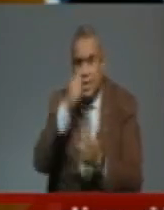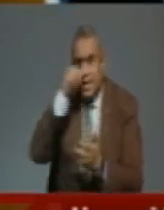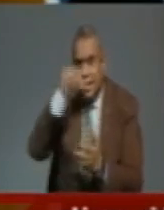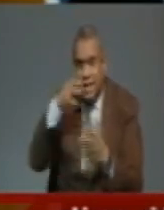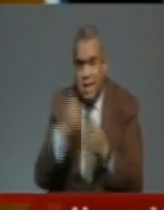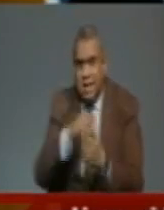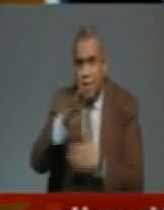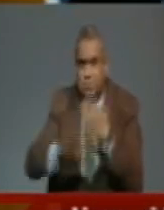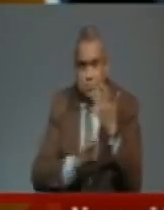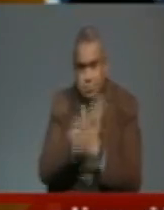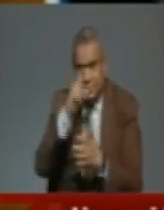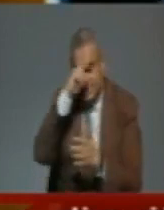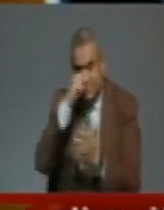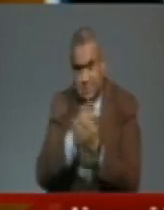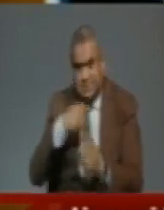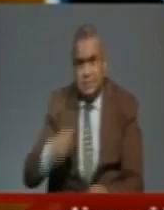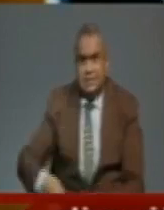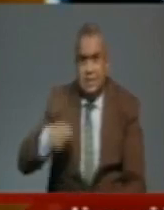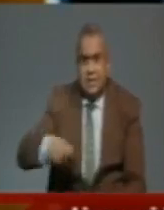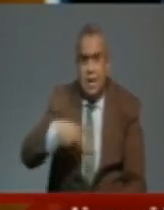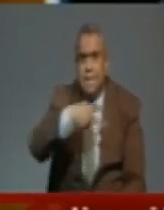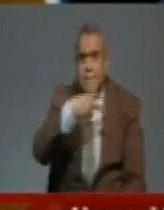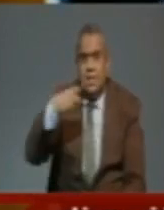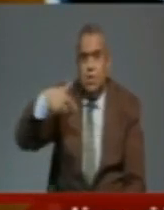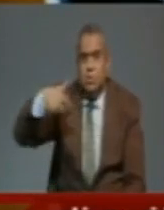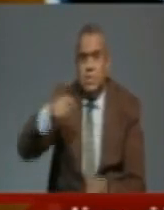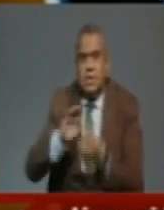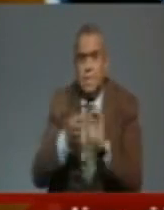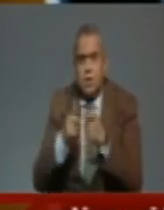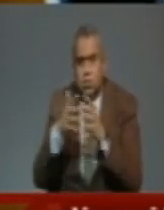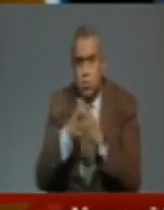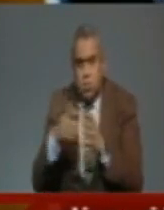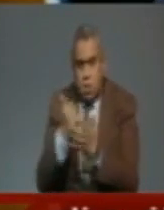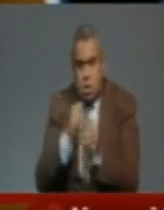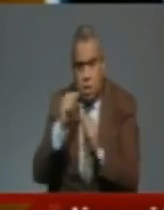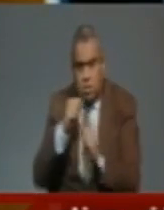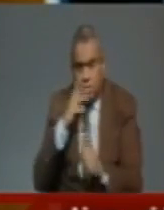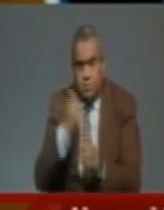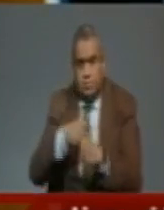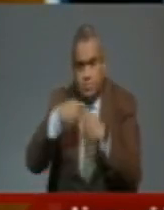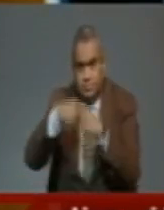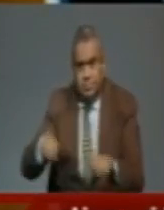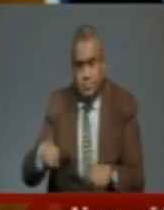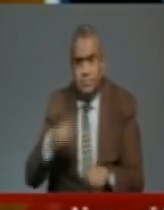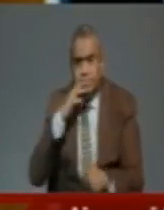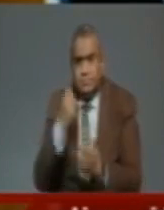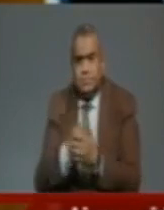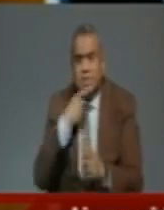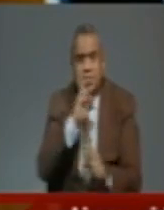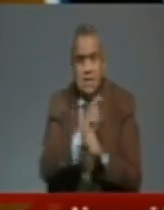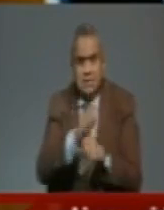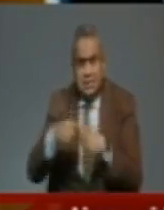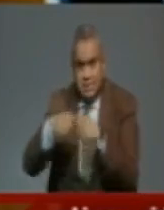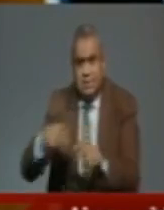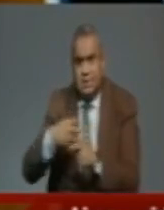تحكيم، ودفعنا 260 مليون دولار من هيئه مينا دمياط، دفعناهم خدناهم قرض وبندفعهم دلوقتي من